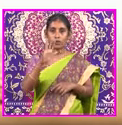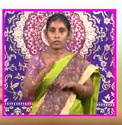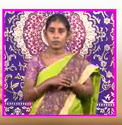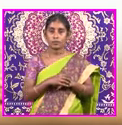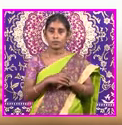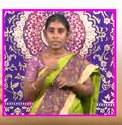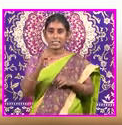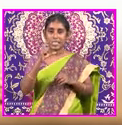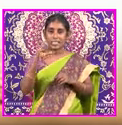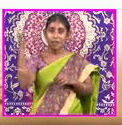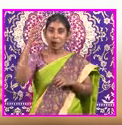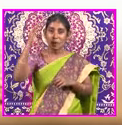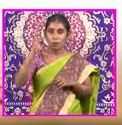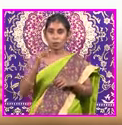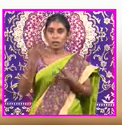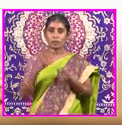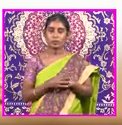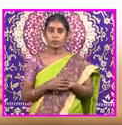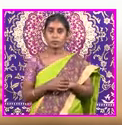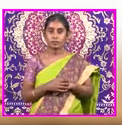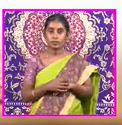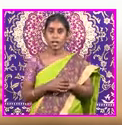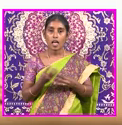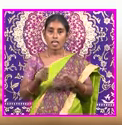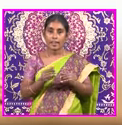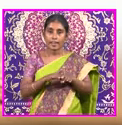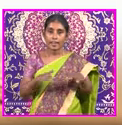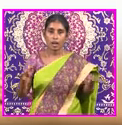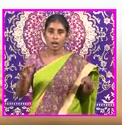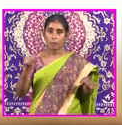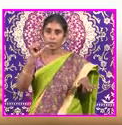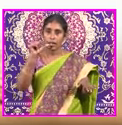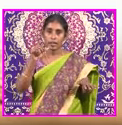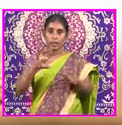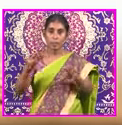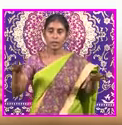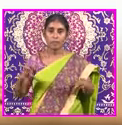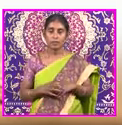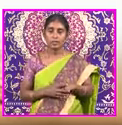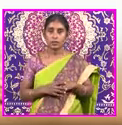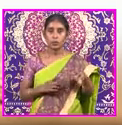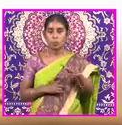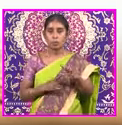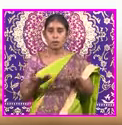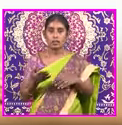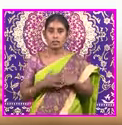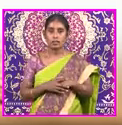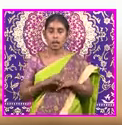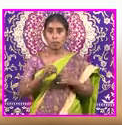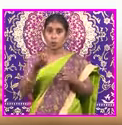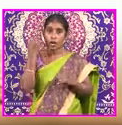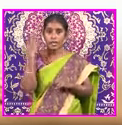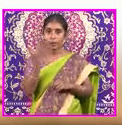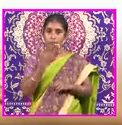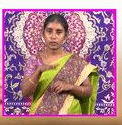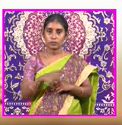இது ஒரு முக்கிய காரணி. நாம் ஏற்கனவே லாஸ்ட் கிளாஸில் கூட படிச்சிருப்போம், நிலம் மற்றும் நீரின் வெப்ப ஏற்பு திறனானது